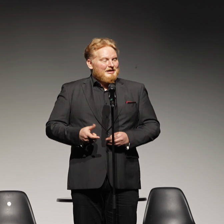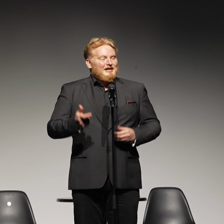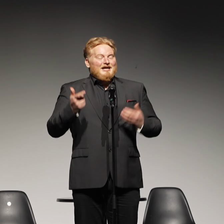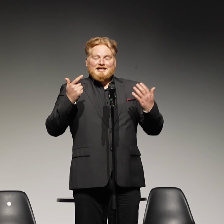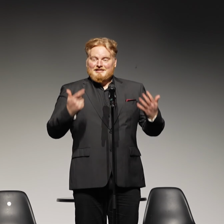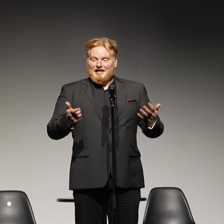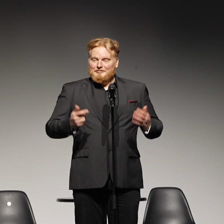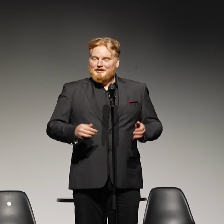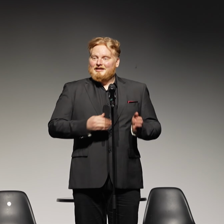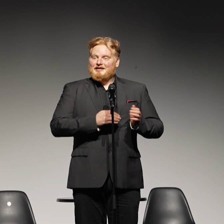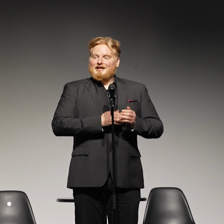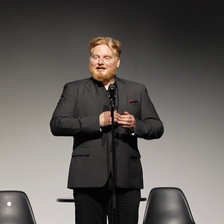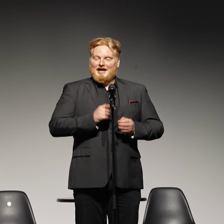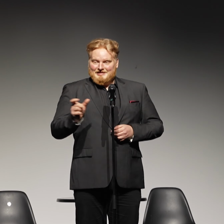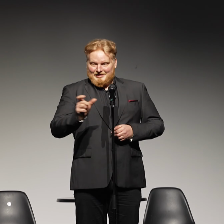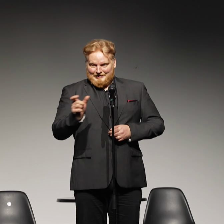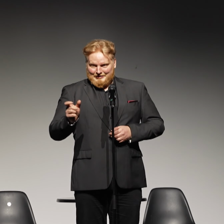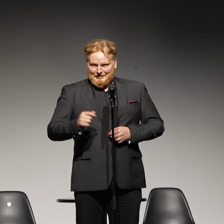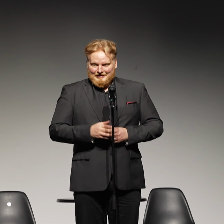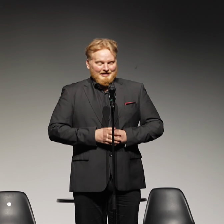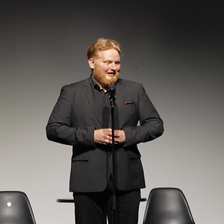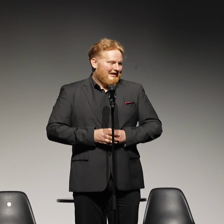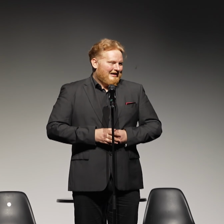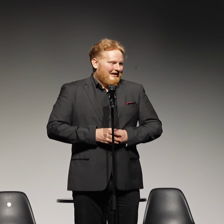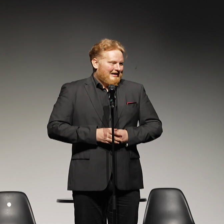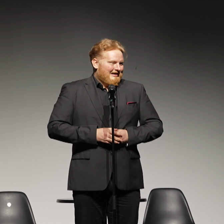obiskuje sedmi razred.